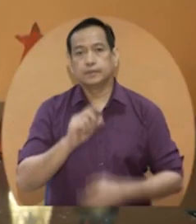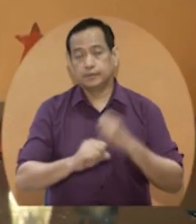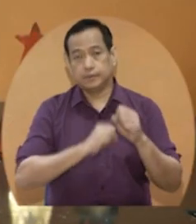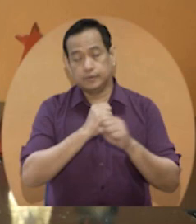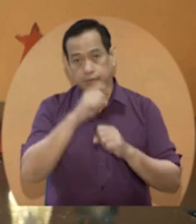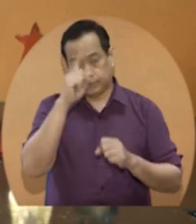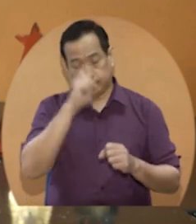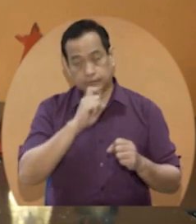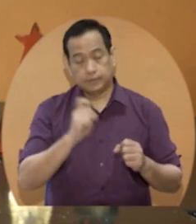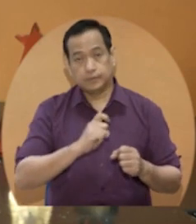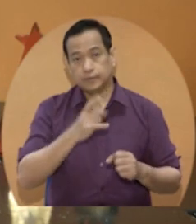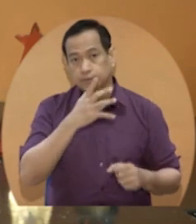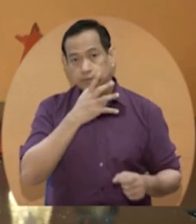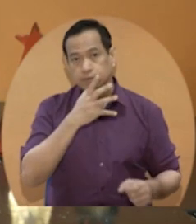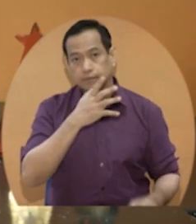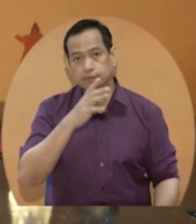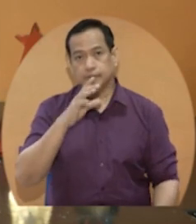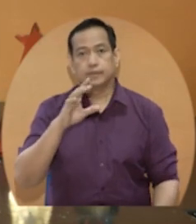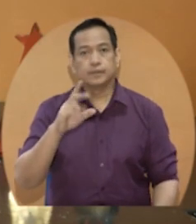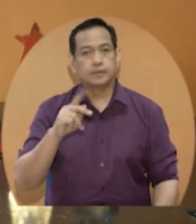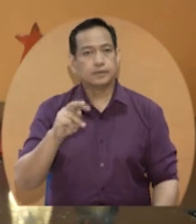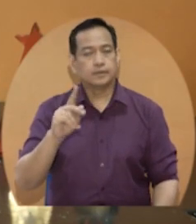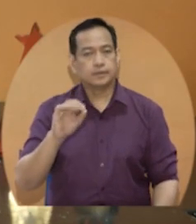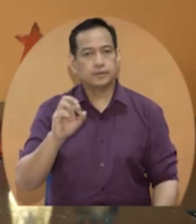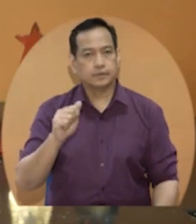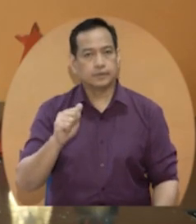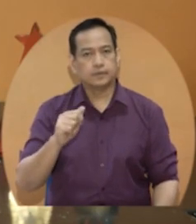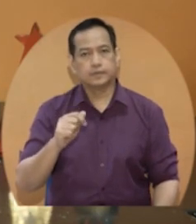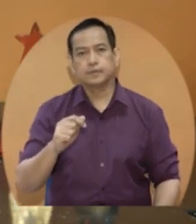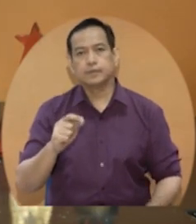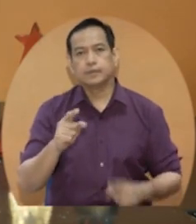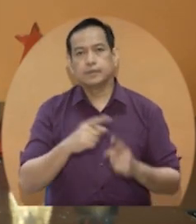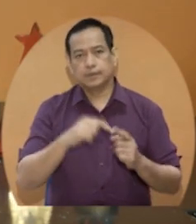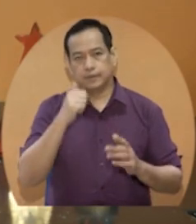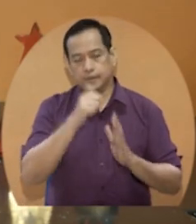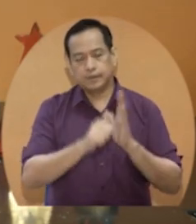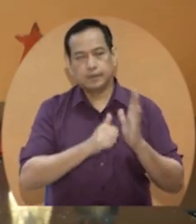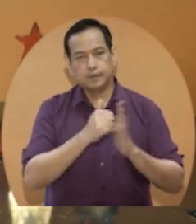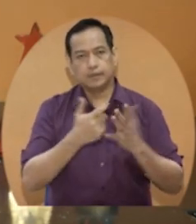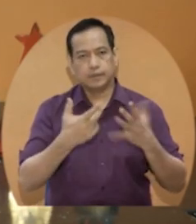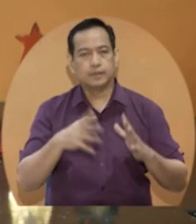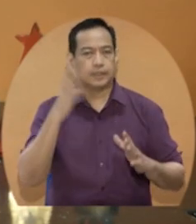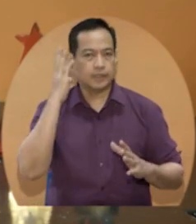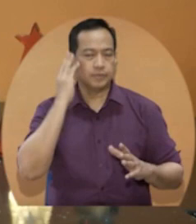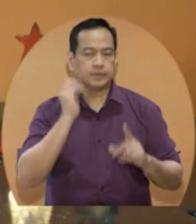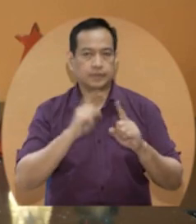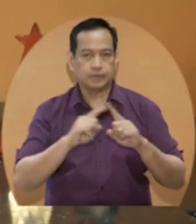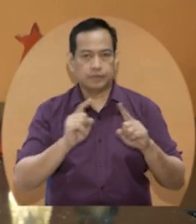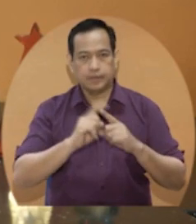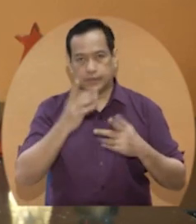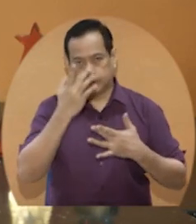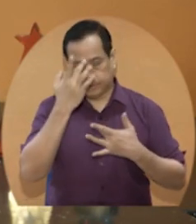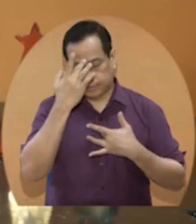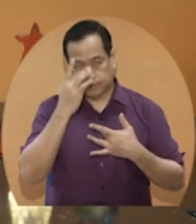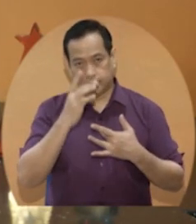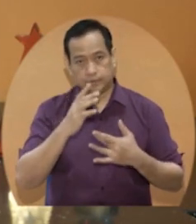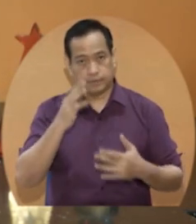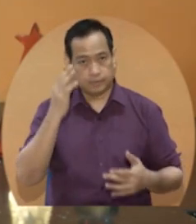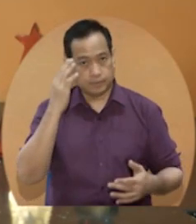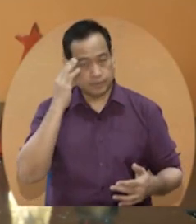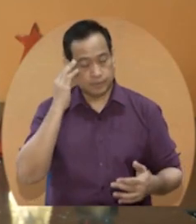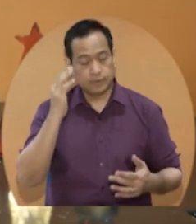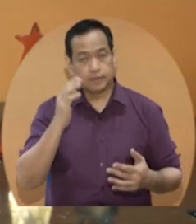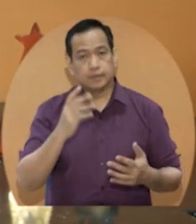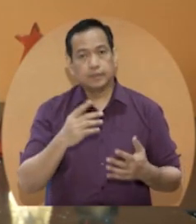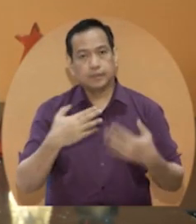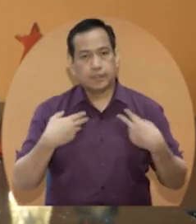30 anos pa lamang ang ilang si Cristaline Puras. Sa edad na ito, nakararanas na siya ng iba't ibang mga sakit. Alamin po